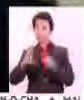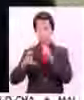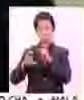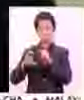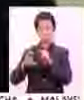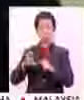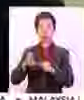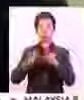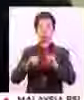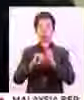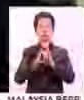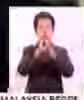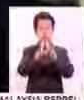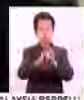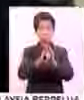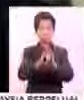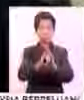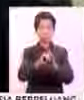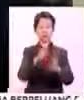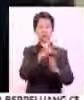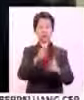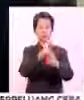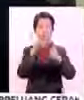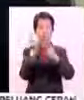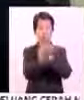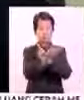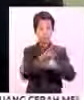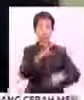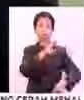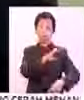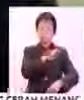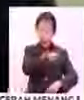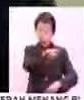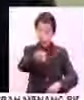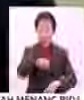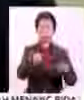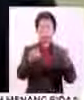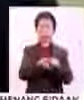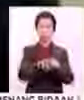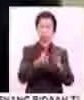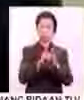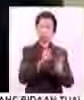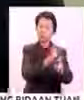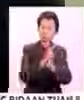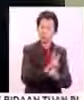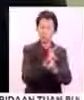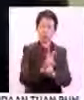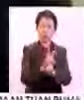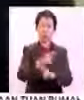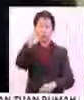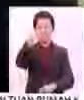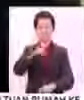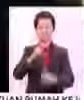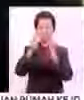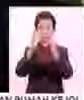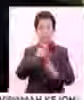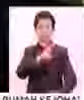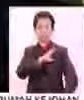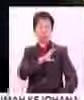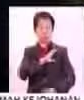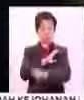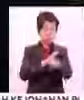bukan hanya imej, malah kebajikan pihak polis juga akan turut dibela. Bagi anggota polis yang